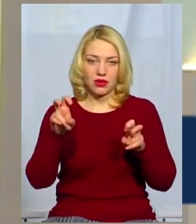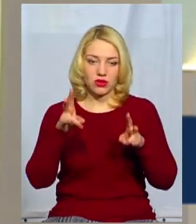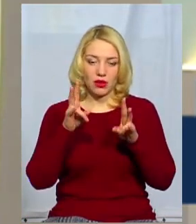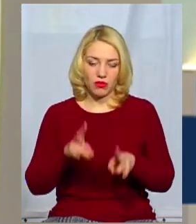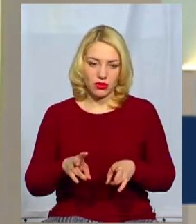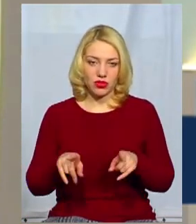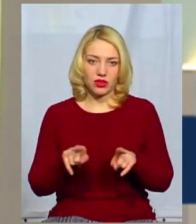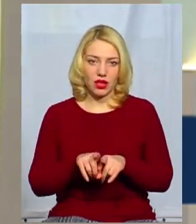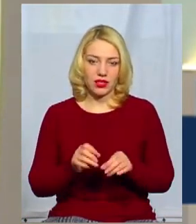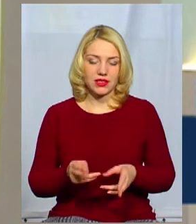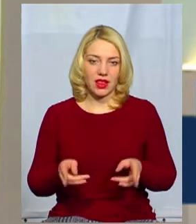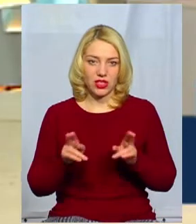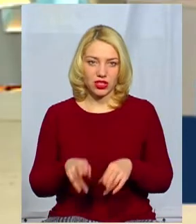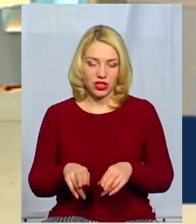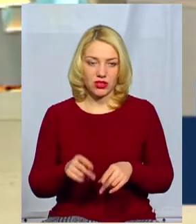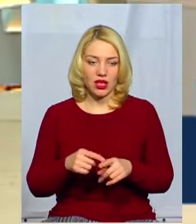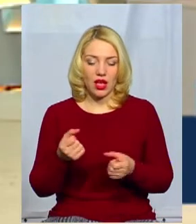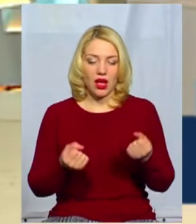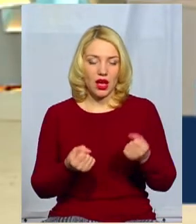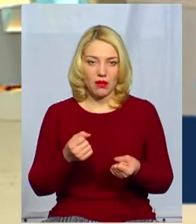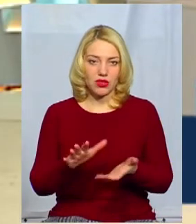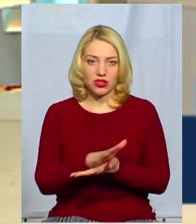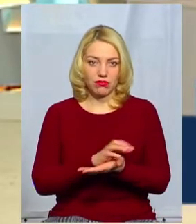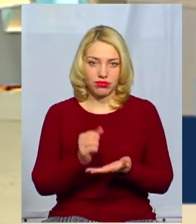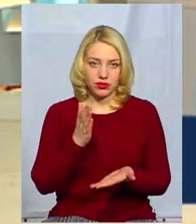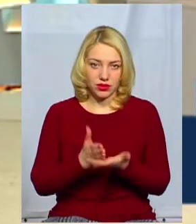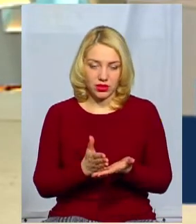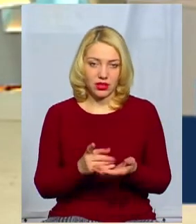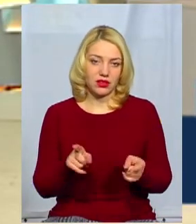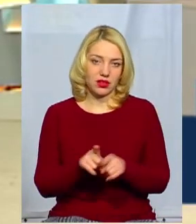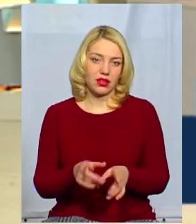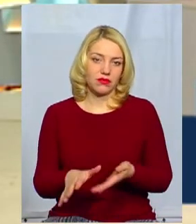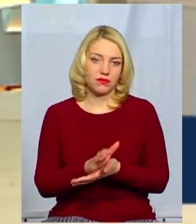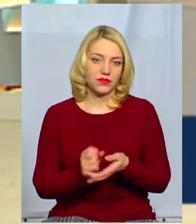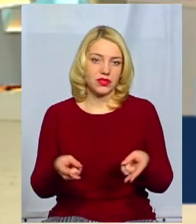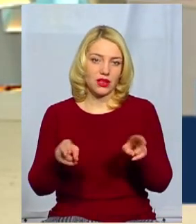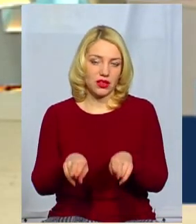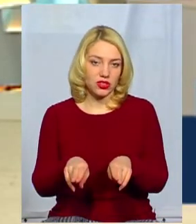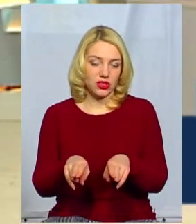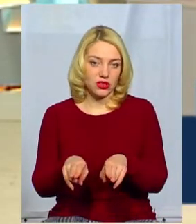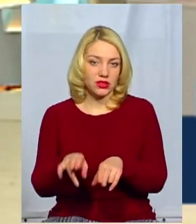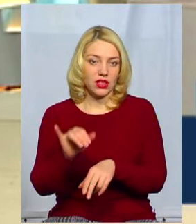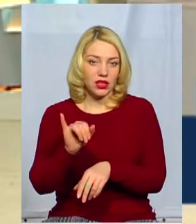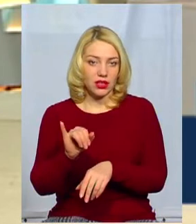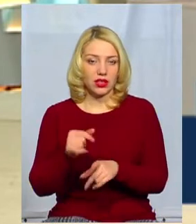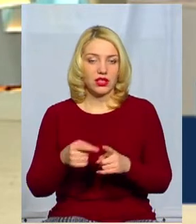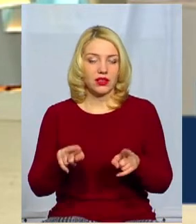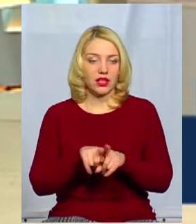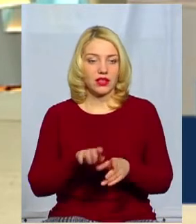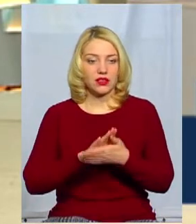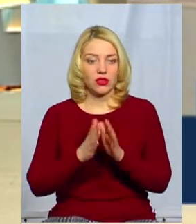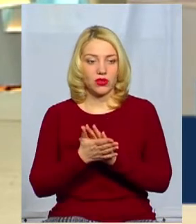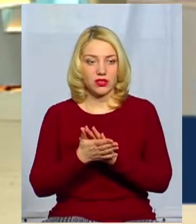постраждалого, так і залишився. А машина як була пошкоджена, так і залишилась пошкоджена. І просто тут